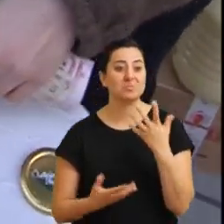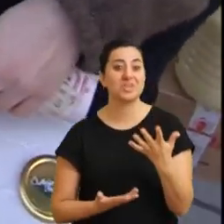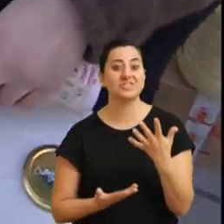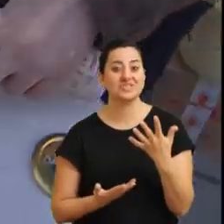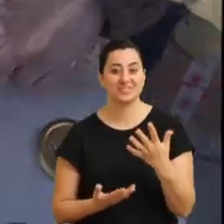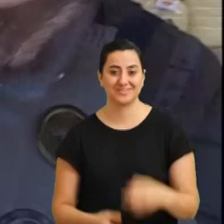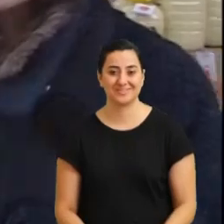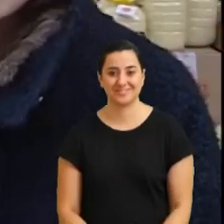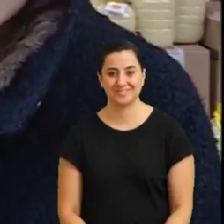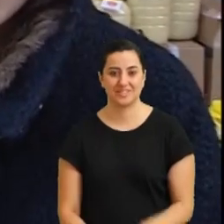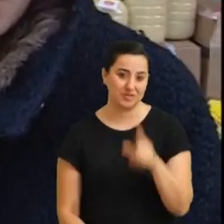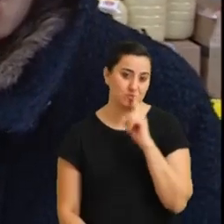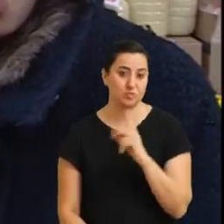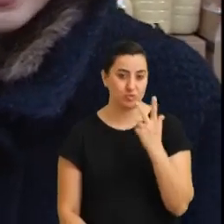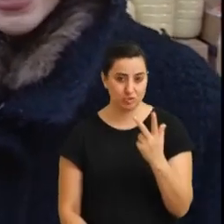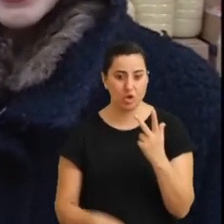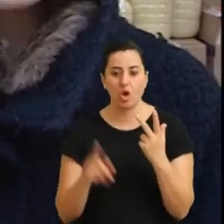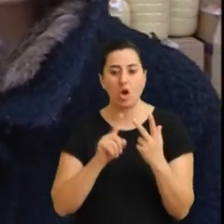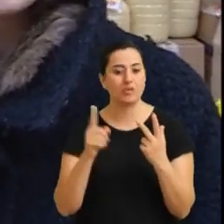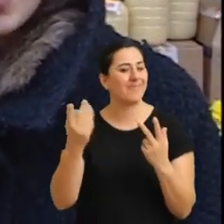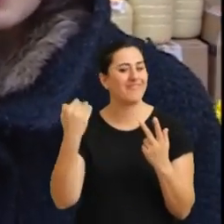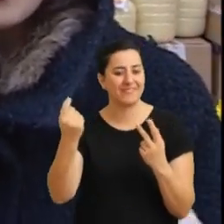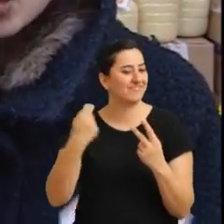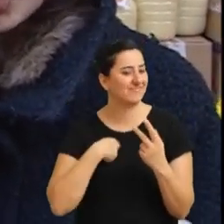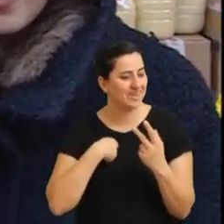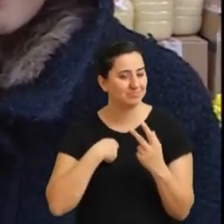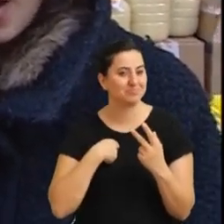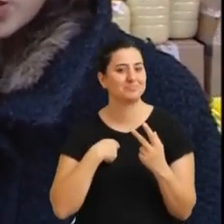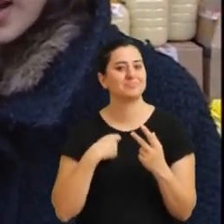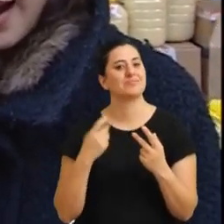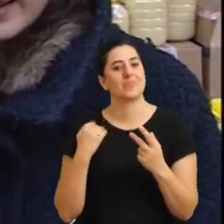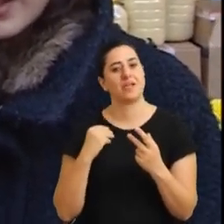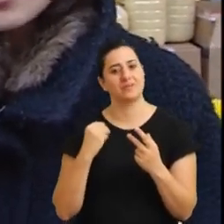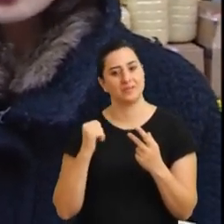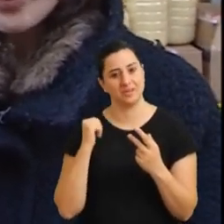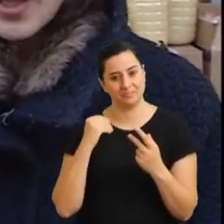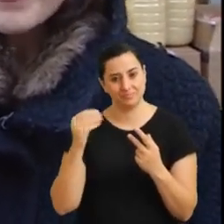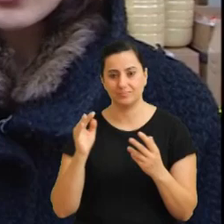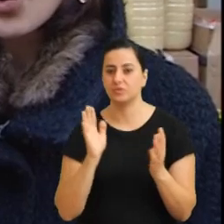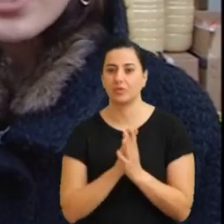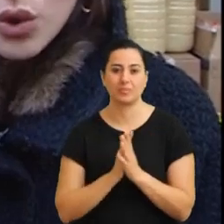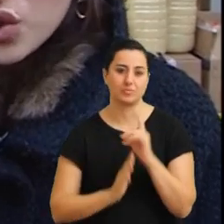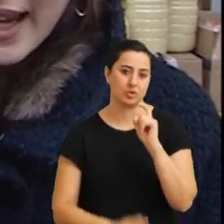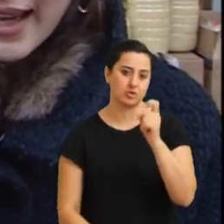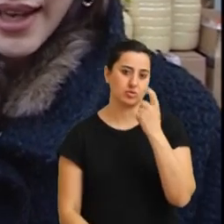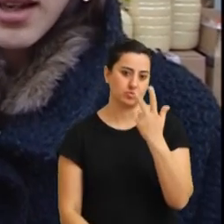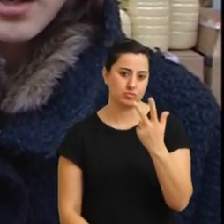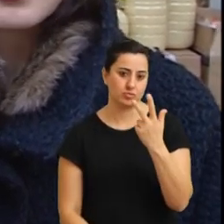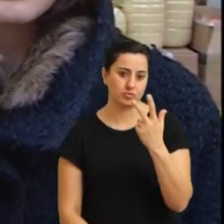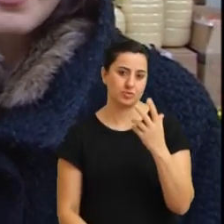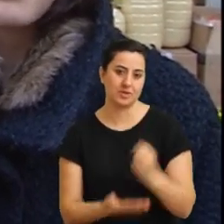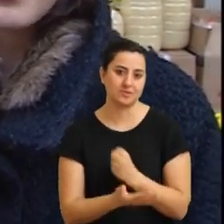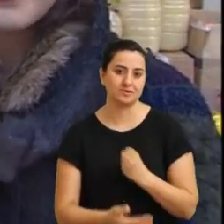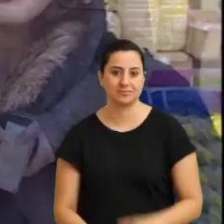95 103 10 TL'yi de bize içeriden bozuk olarak vermişlerdi. Toplamda 93